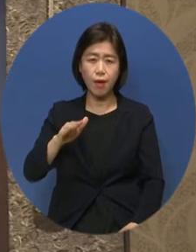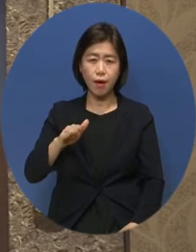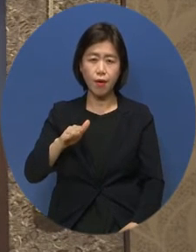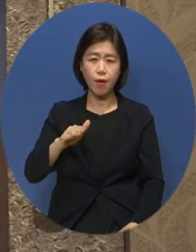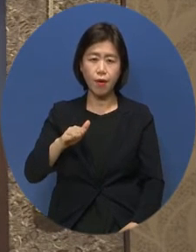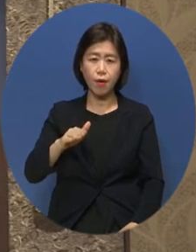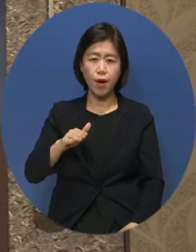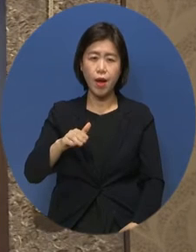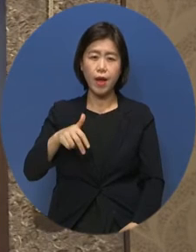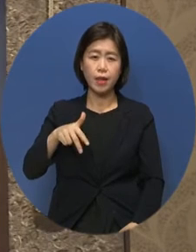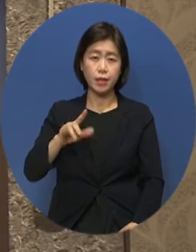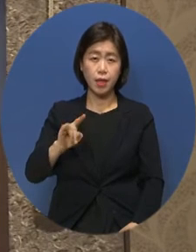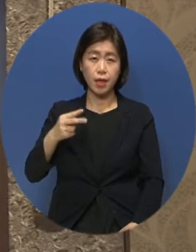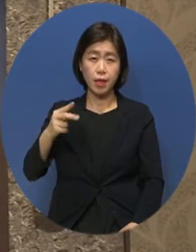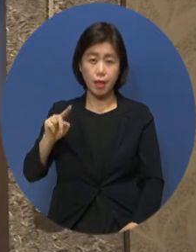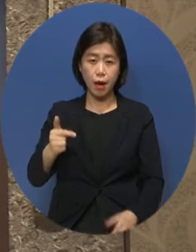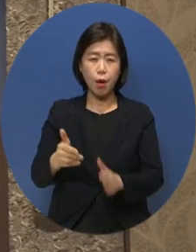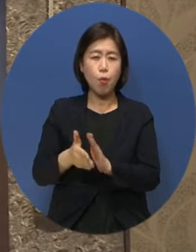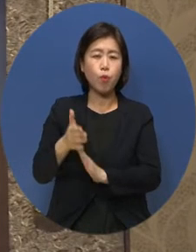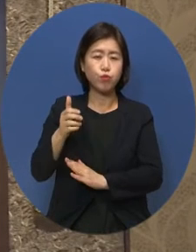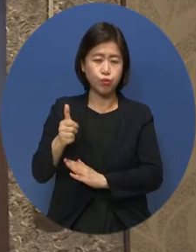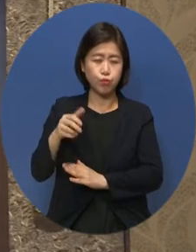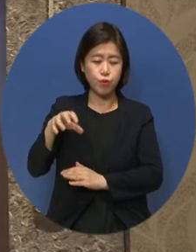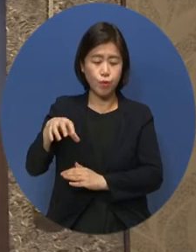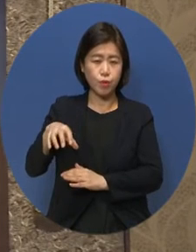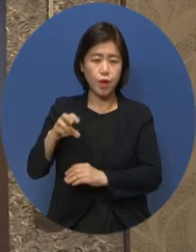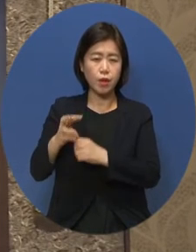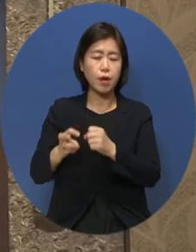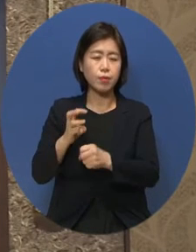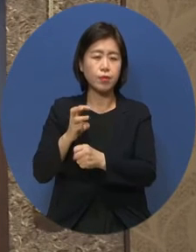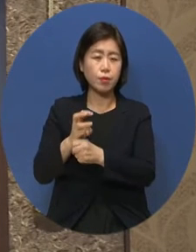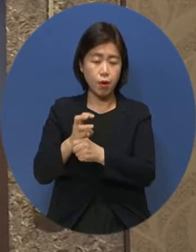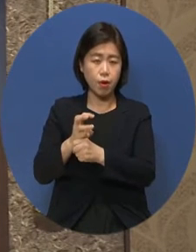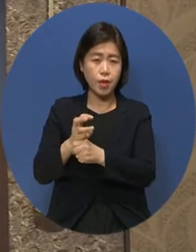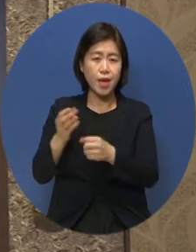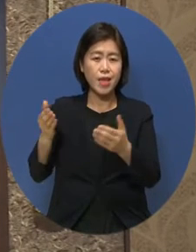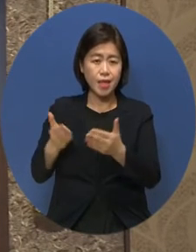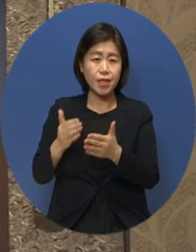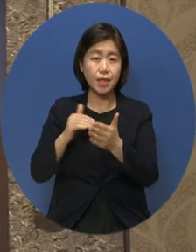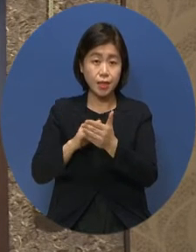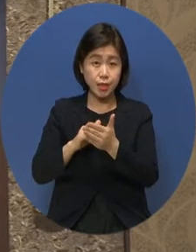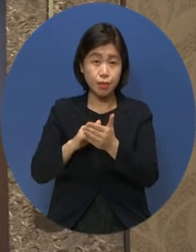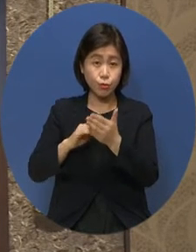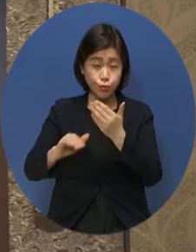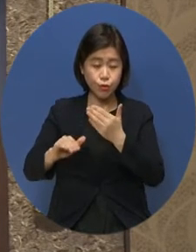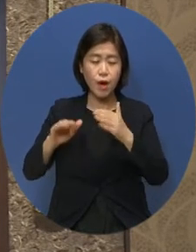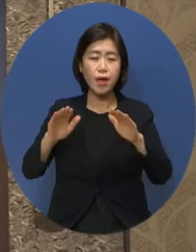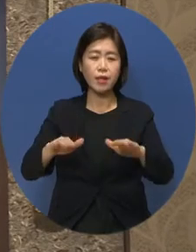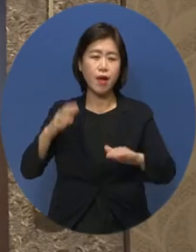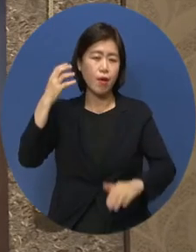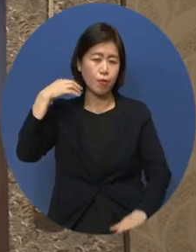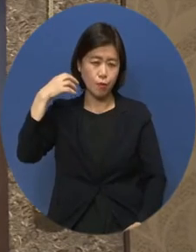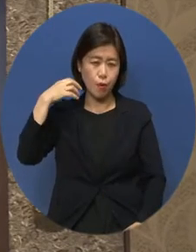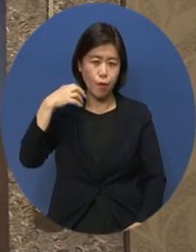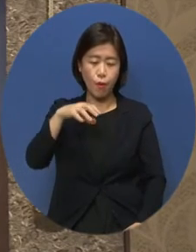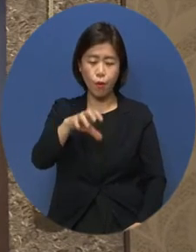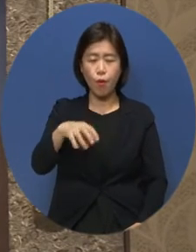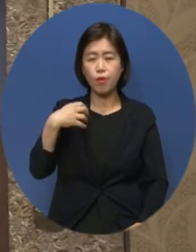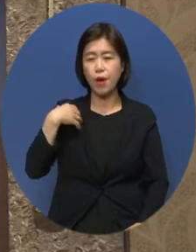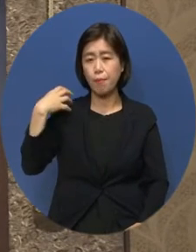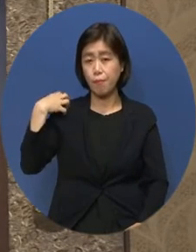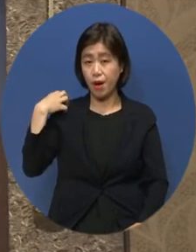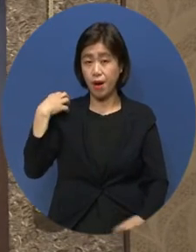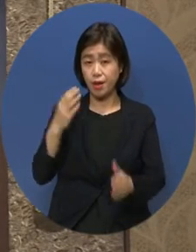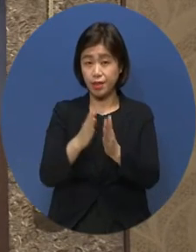사회복지를 하다가 지금 이제 연금 부장인 법선 현장에 나왔는데 그 다짐이 지금에서야 좀 이루어지게 됐다